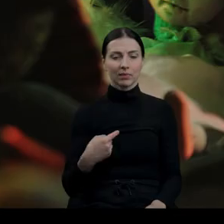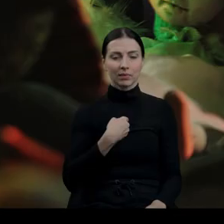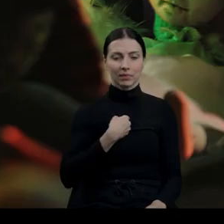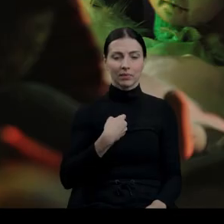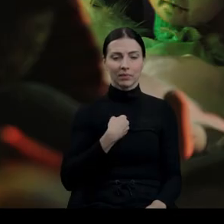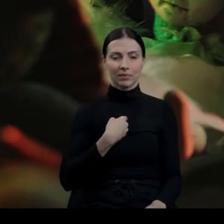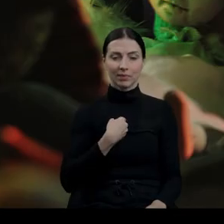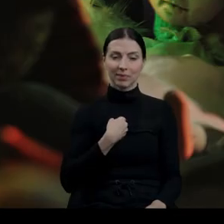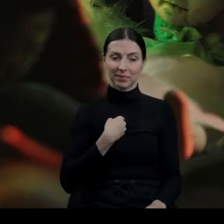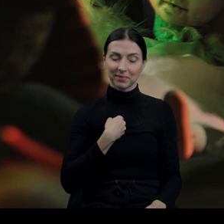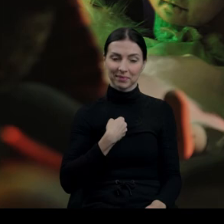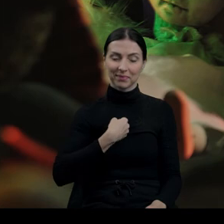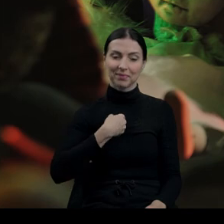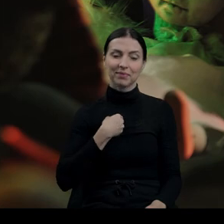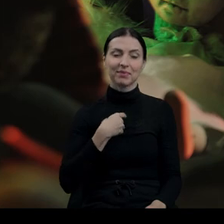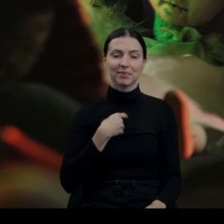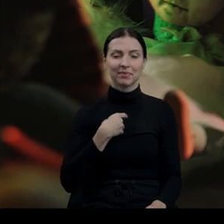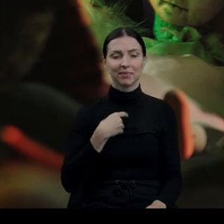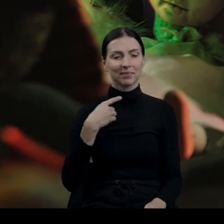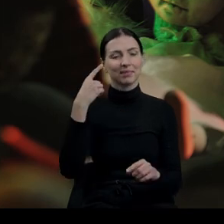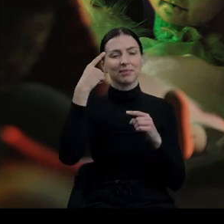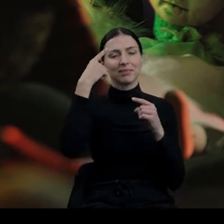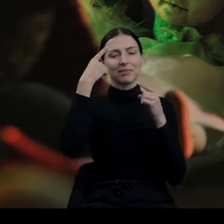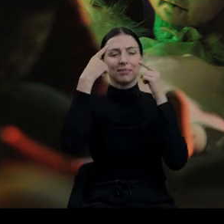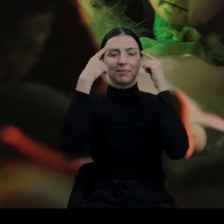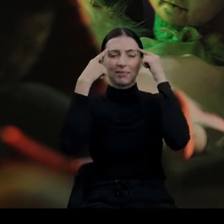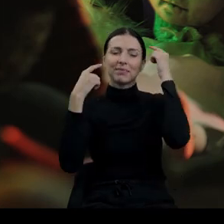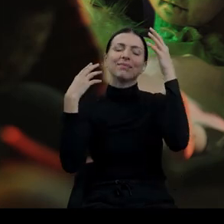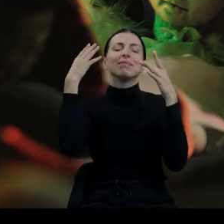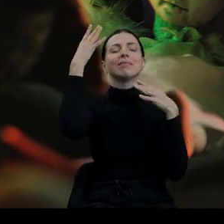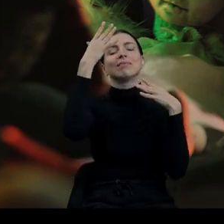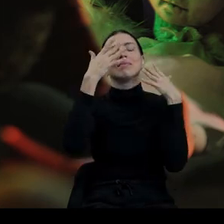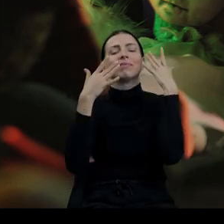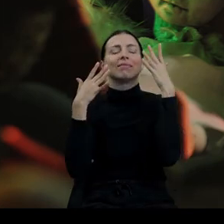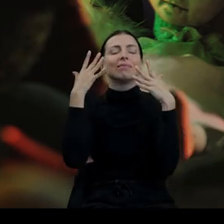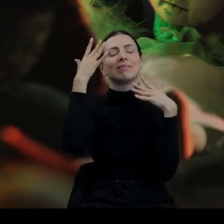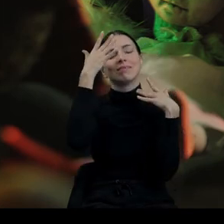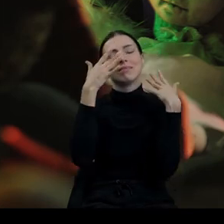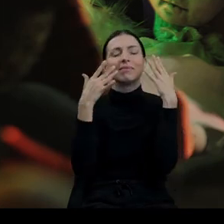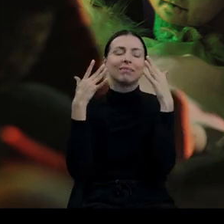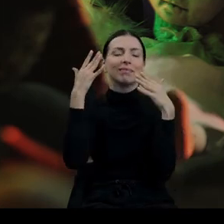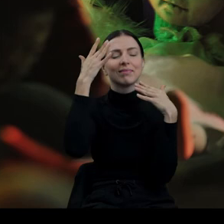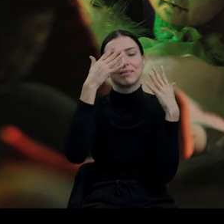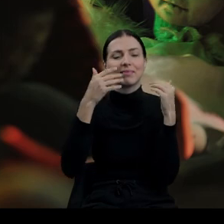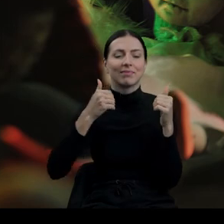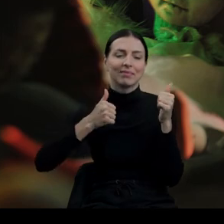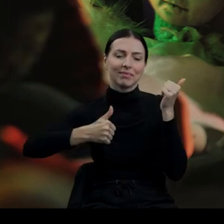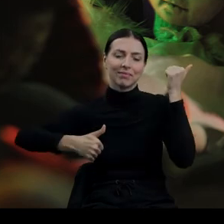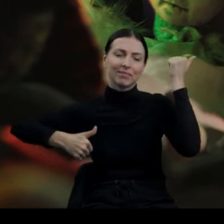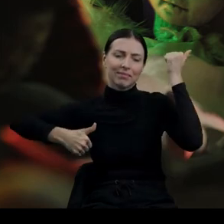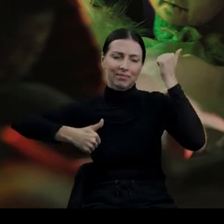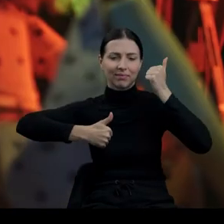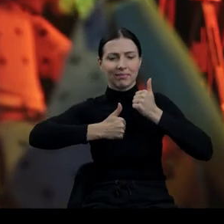Mam takie marzenie, żeby teatr odrobinę więcej korzystał ze sztuki